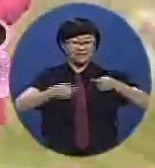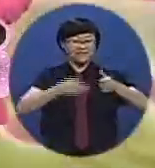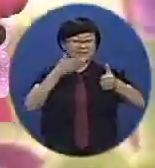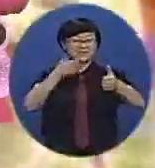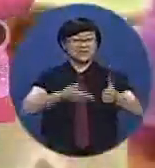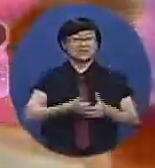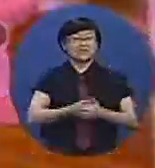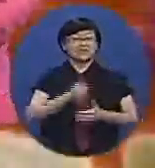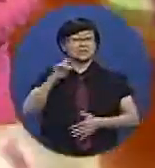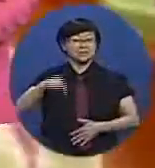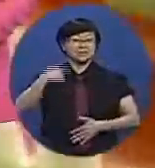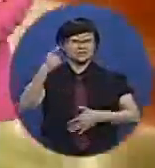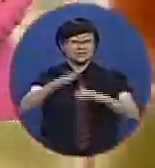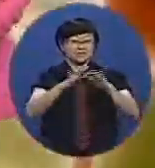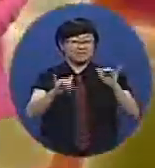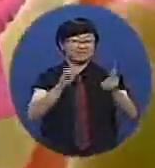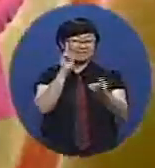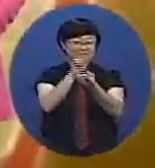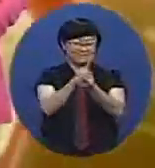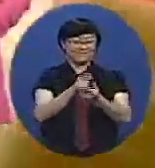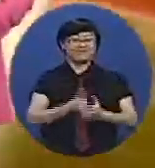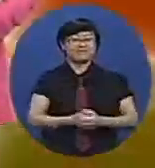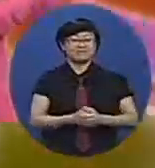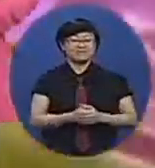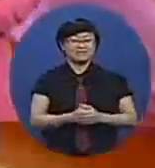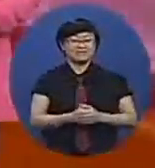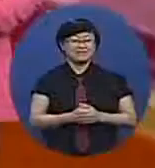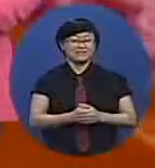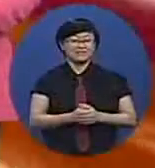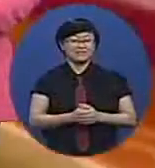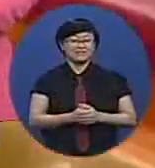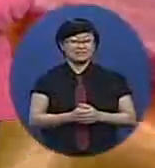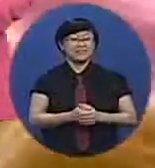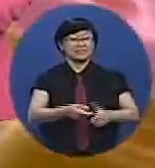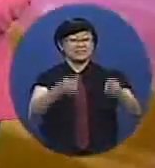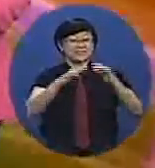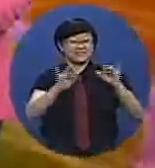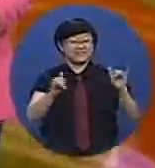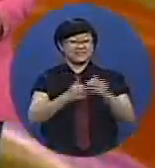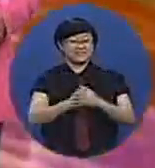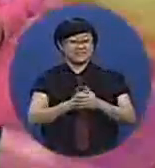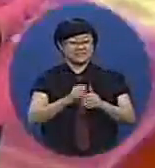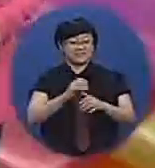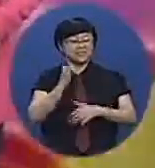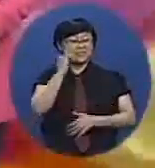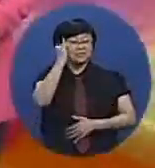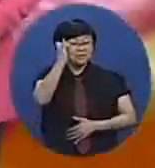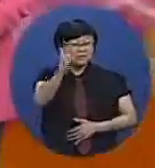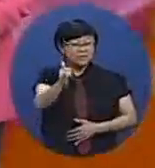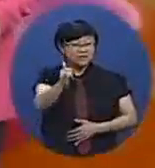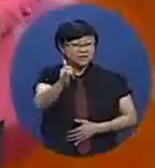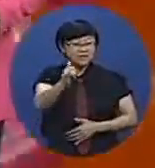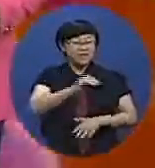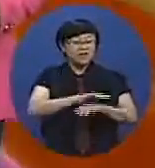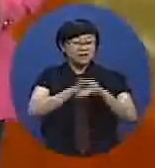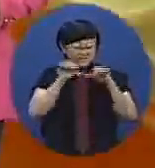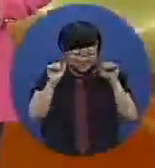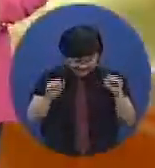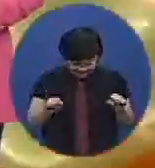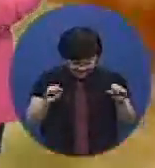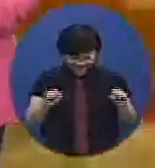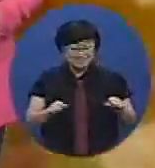부탁드리고요. 다음 분 만나보도록 하겠습니다. 네, 자 즉석 참가자 모셔보겠습니다. 여보세요. 네,